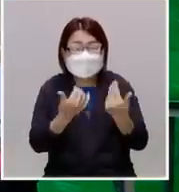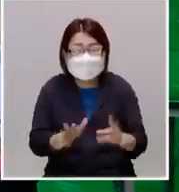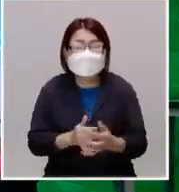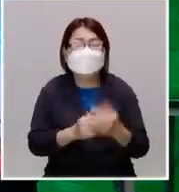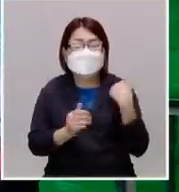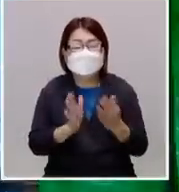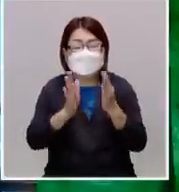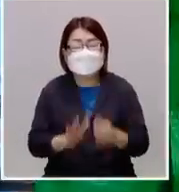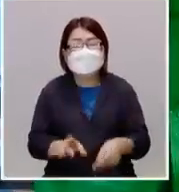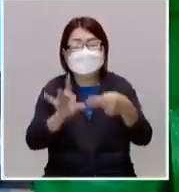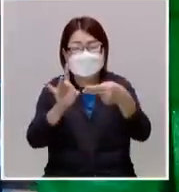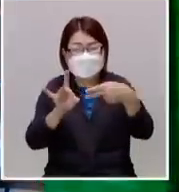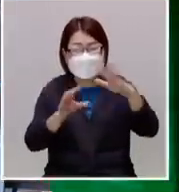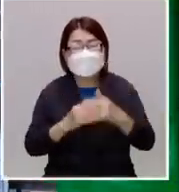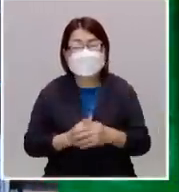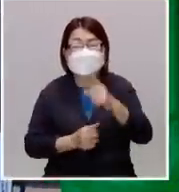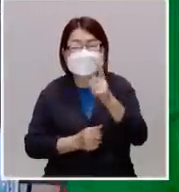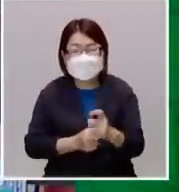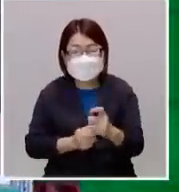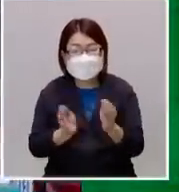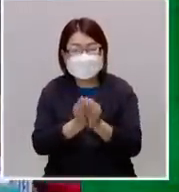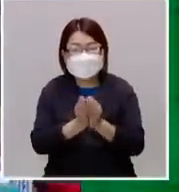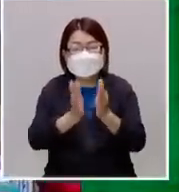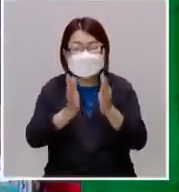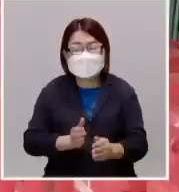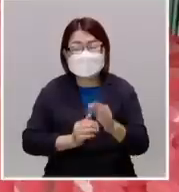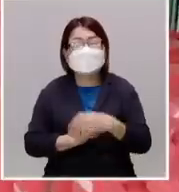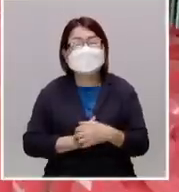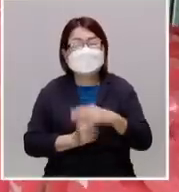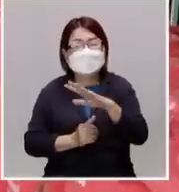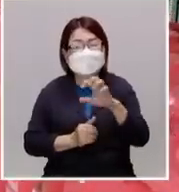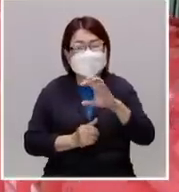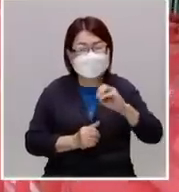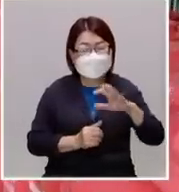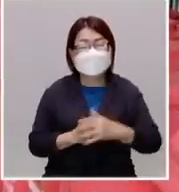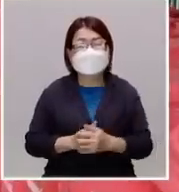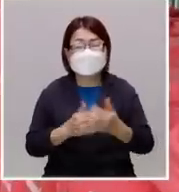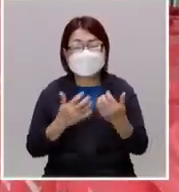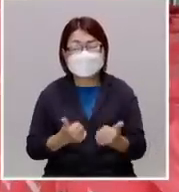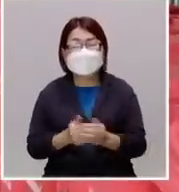84,692 รายเสียชีวิตสะสม555รายหายป่วยสะสมจำนวน